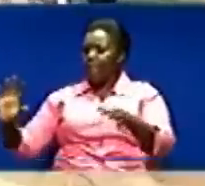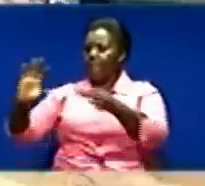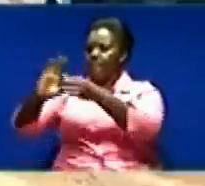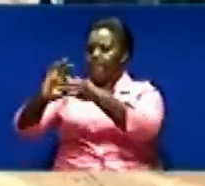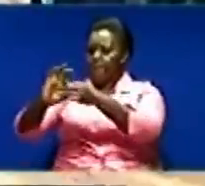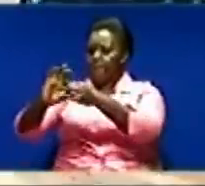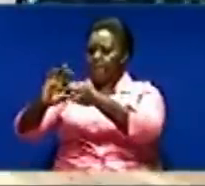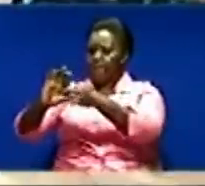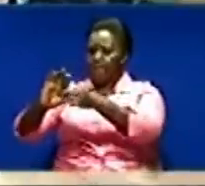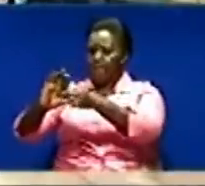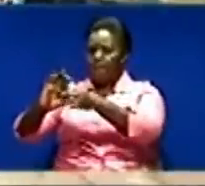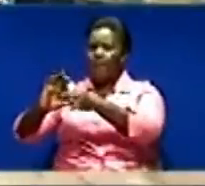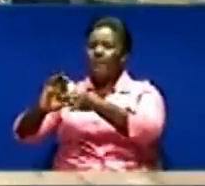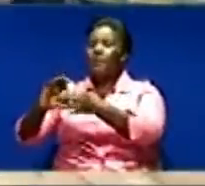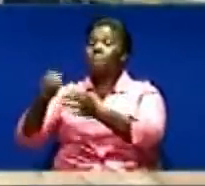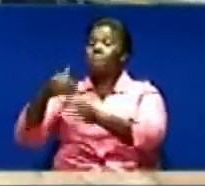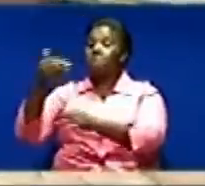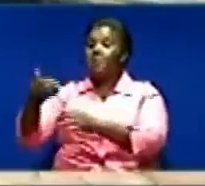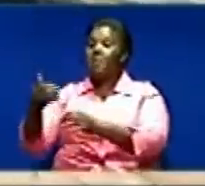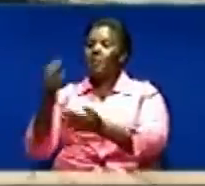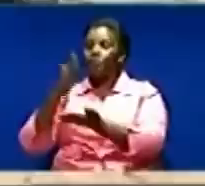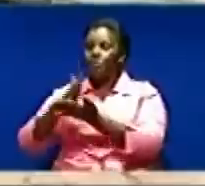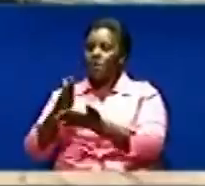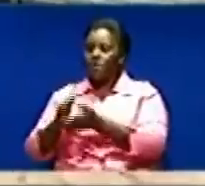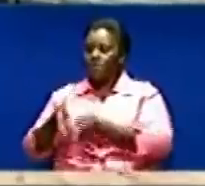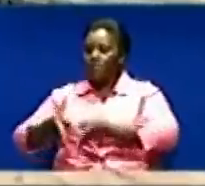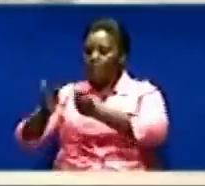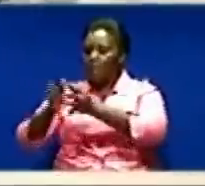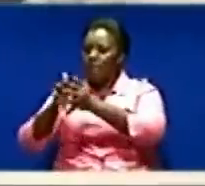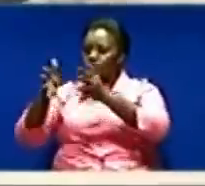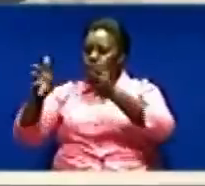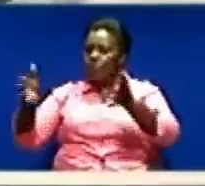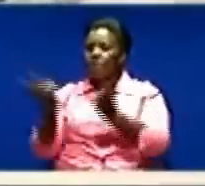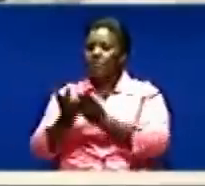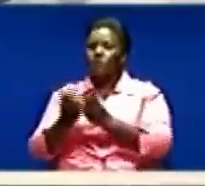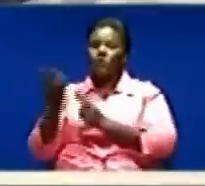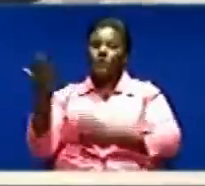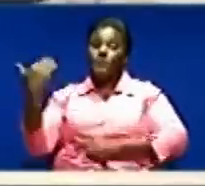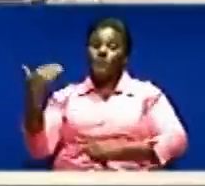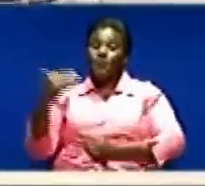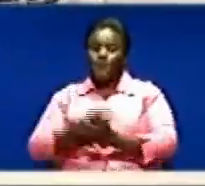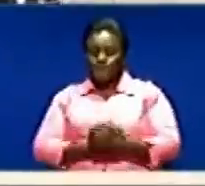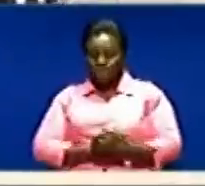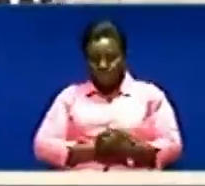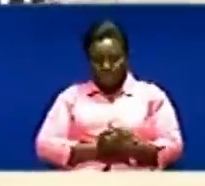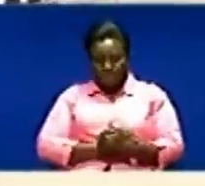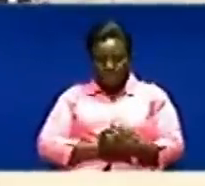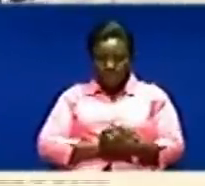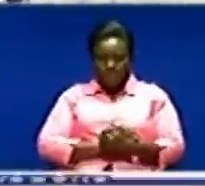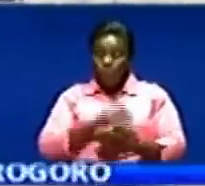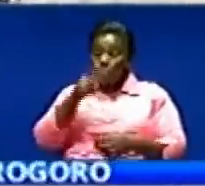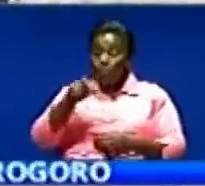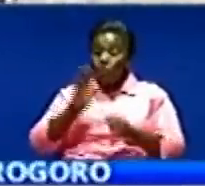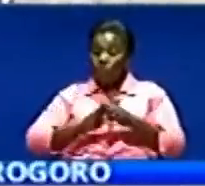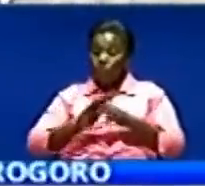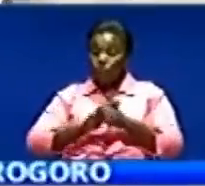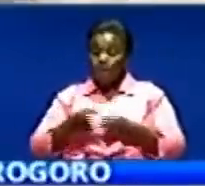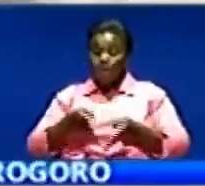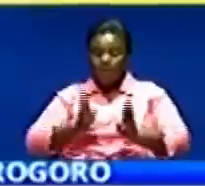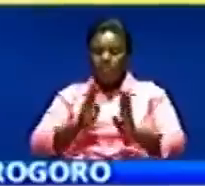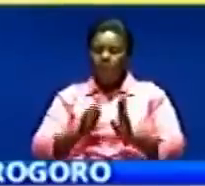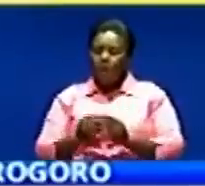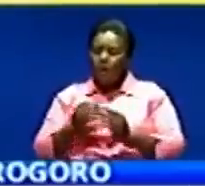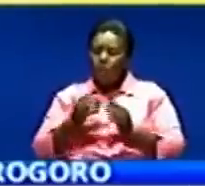baadaye tunaongeza sasa upana wa barabara kama ilivyokuwa mwanzo. Nao watumiaji wa barabara hii wanalizungumziaje swala